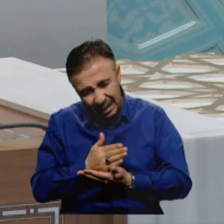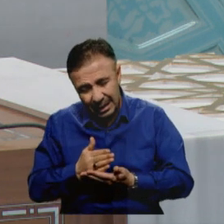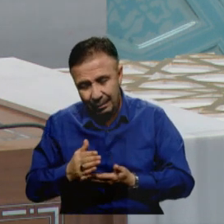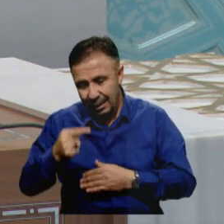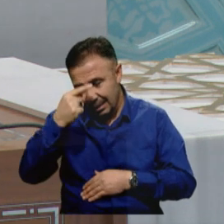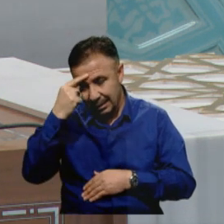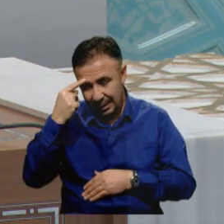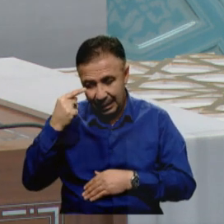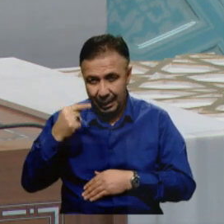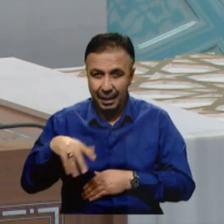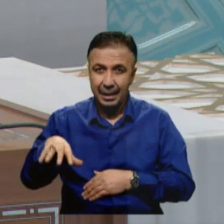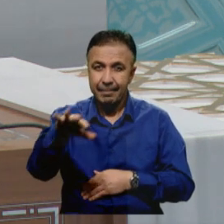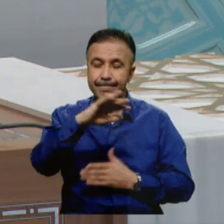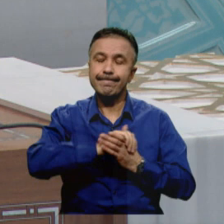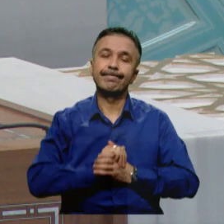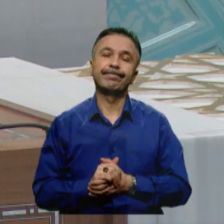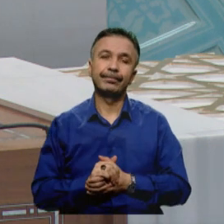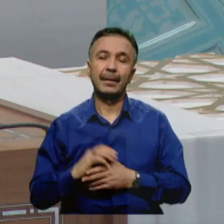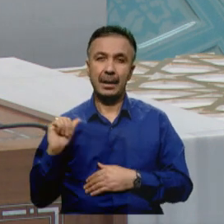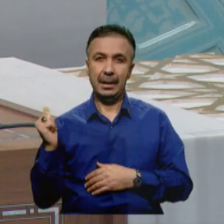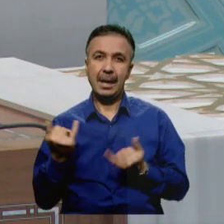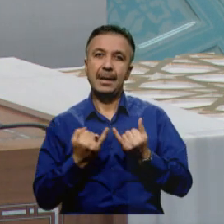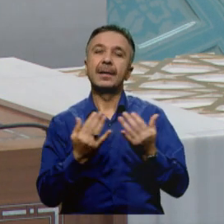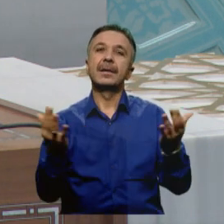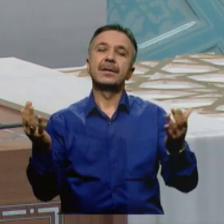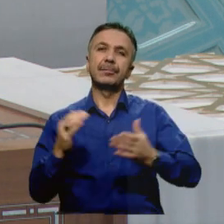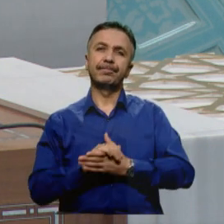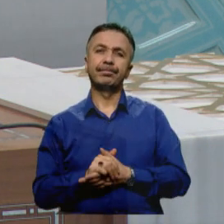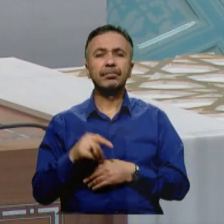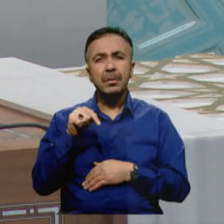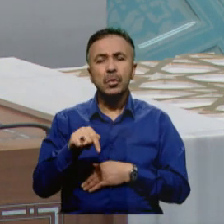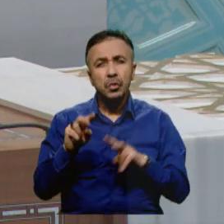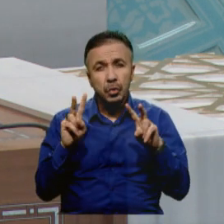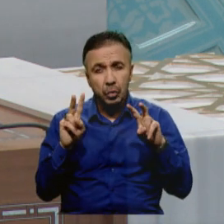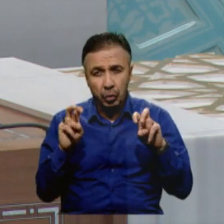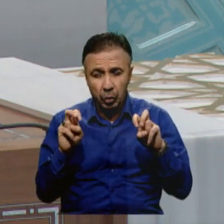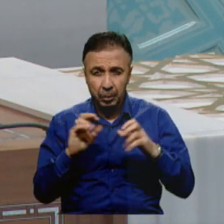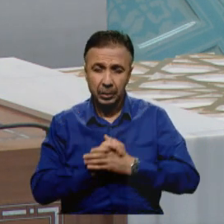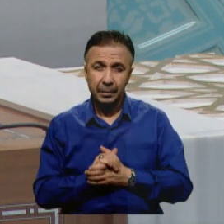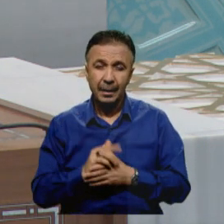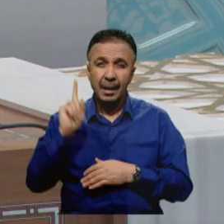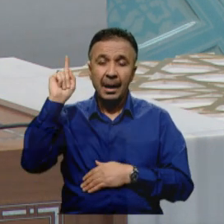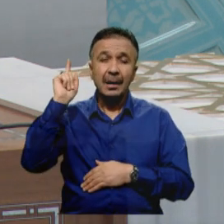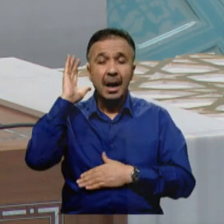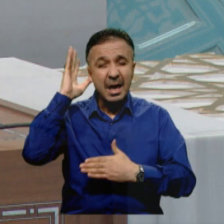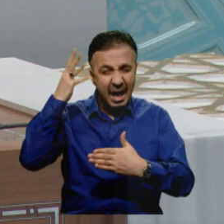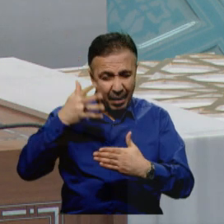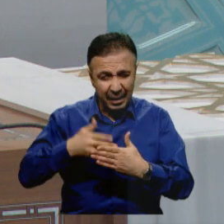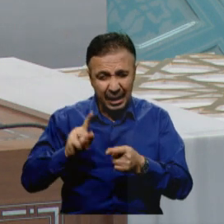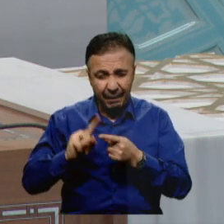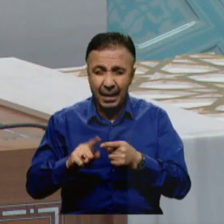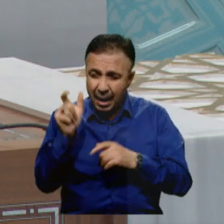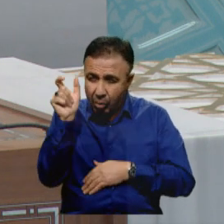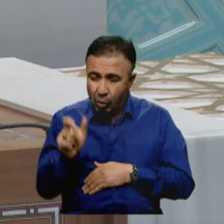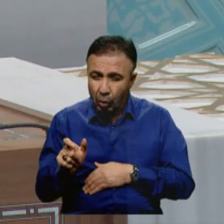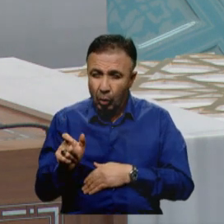cümlemize nasip eylesin. Değerli kardeşlerim, bugünkü konumuz Allah'a ibadet ve kullukta